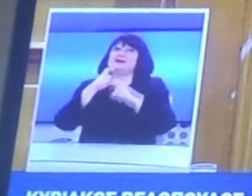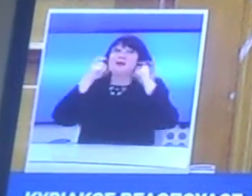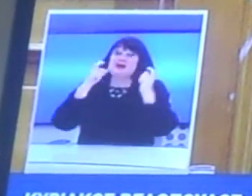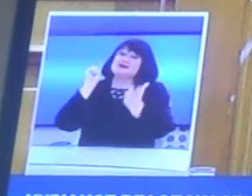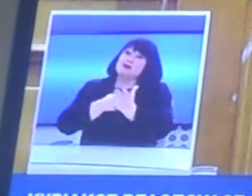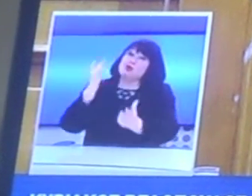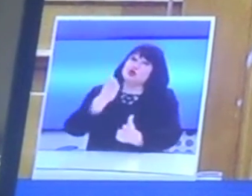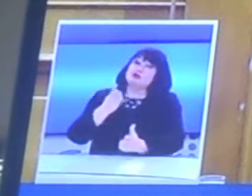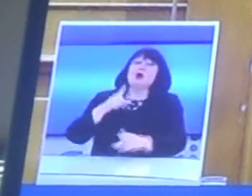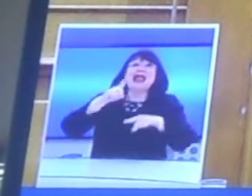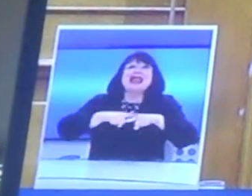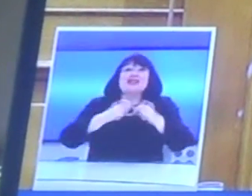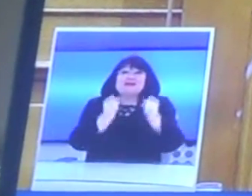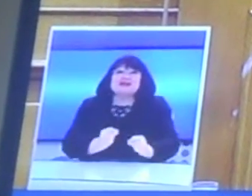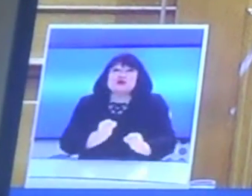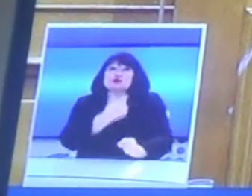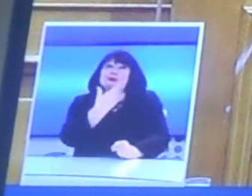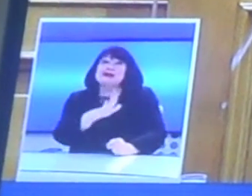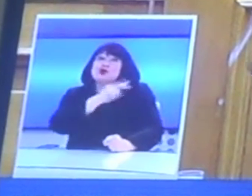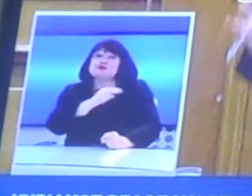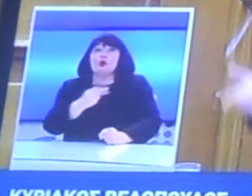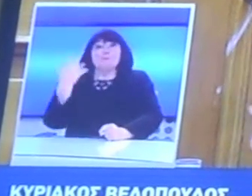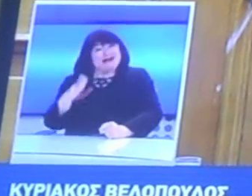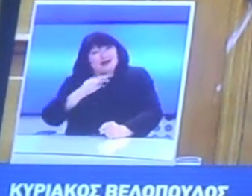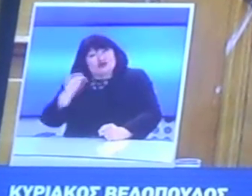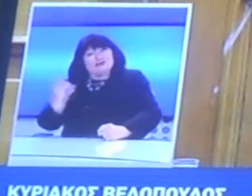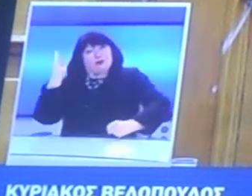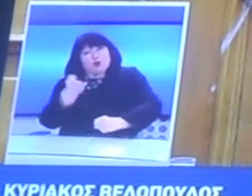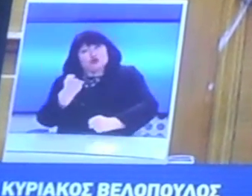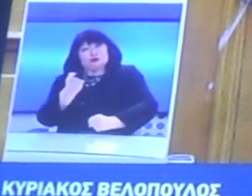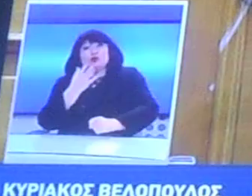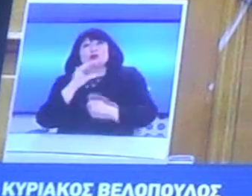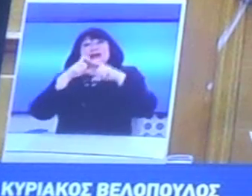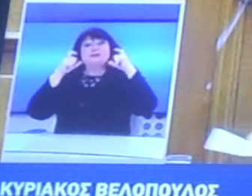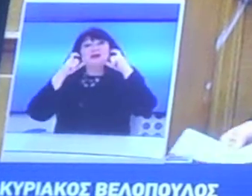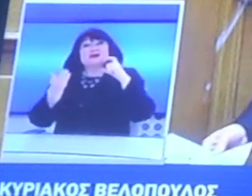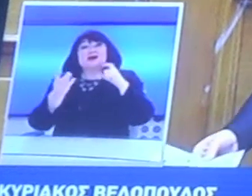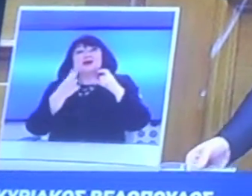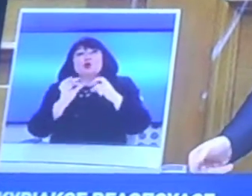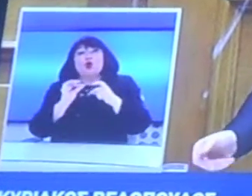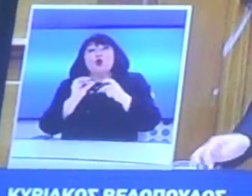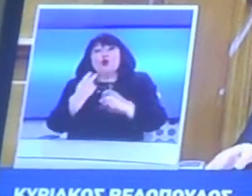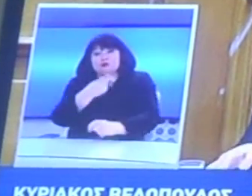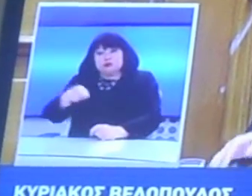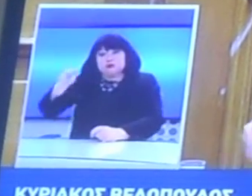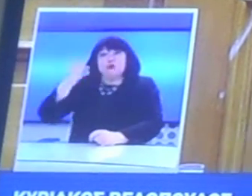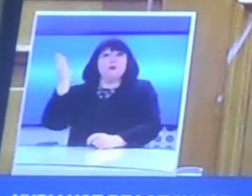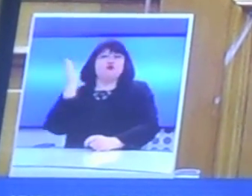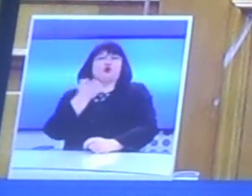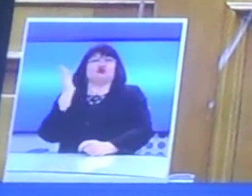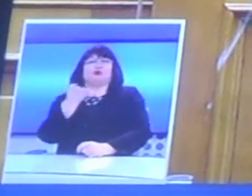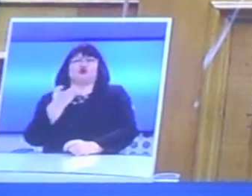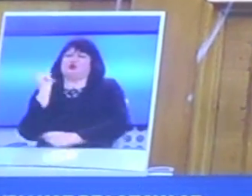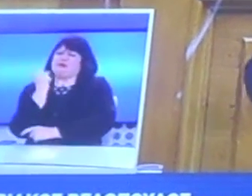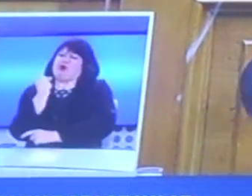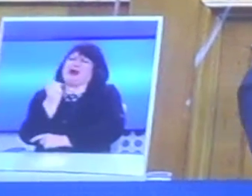μάσκα. Ελλάδα. Βασικό μισθό 500, 500 για τη μάσκα. Γιατί τέτοια απλοχέρδια μόνο στα πρόστιμα και στην